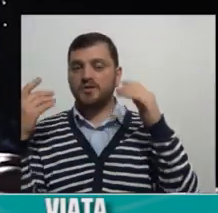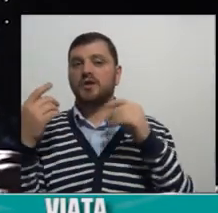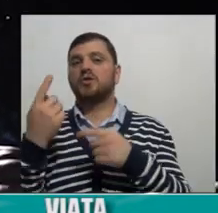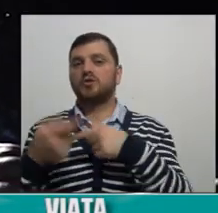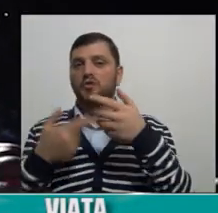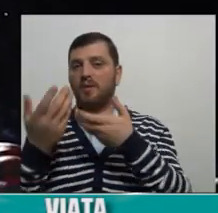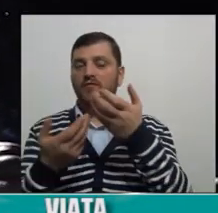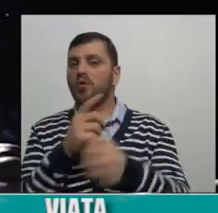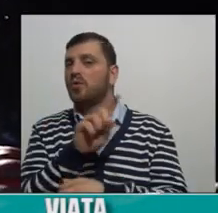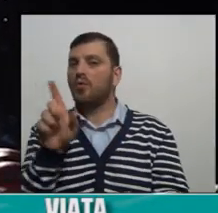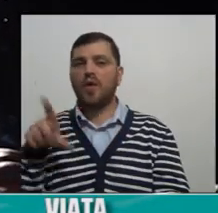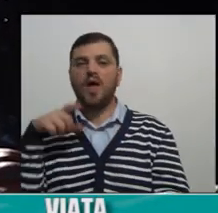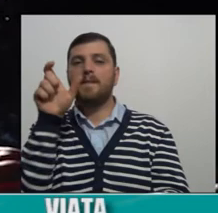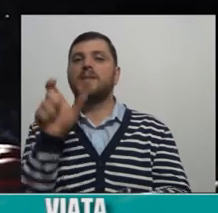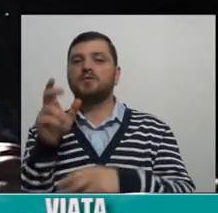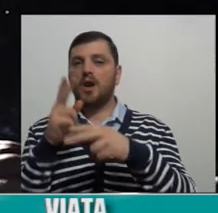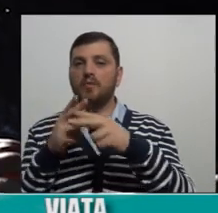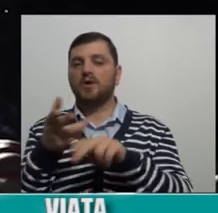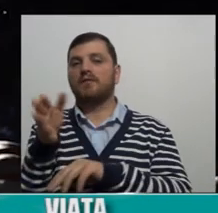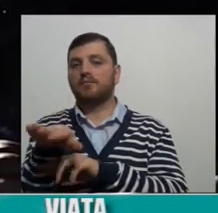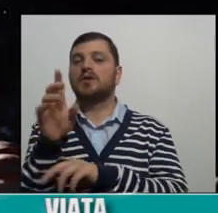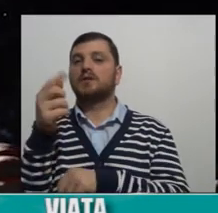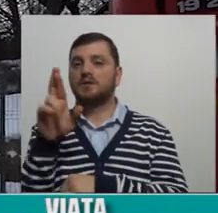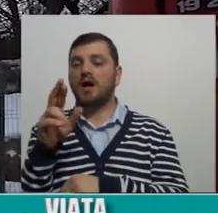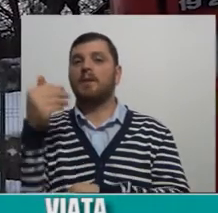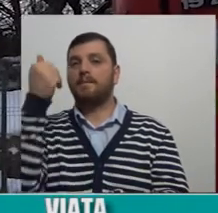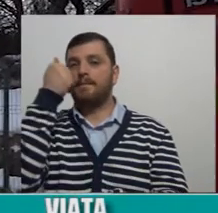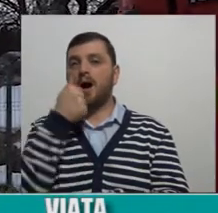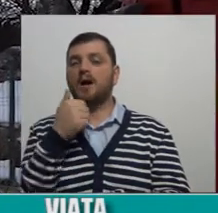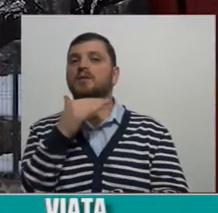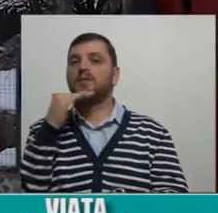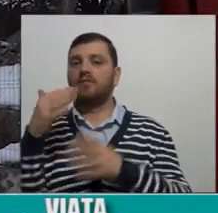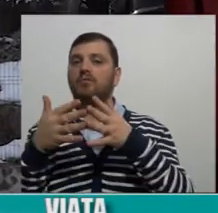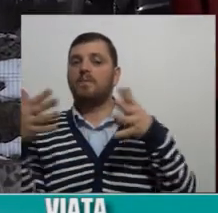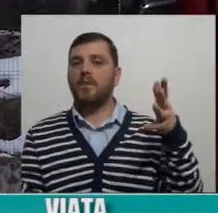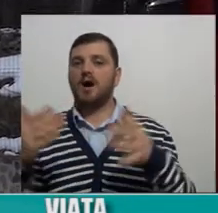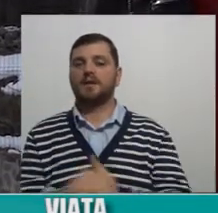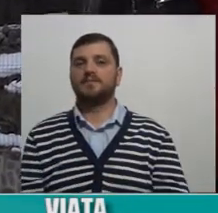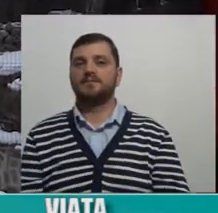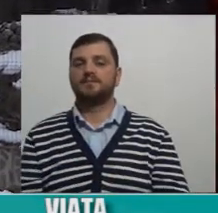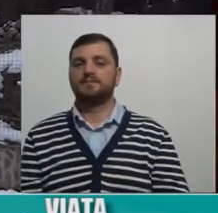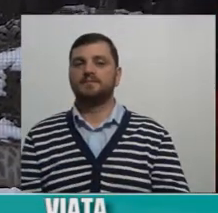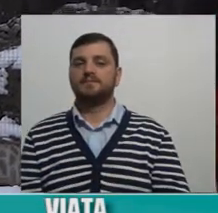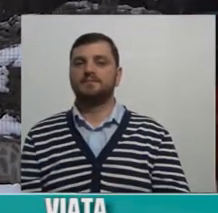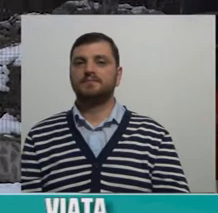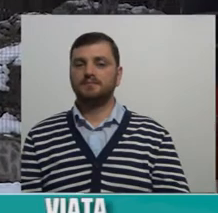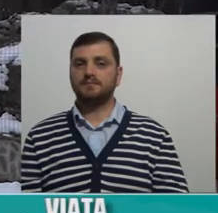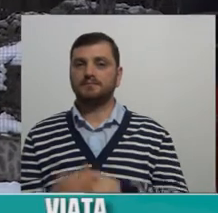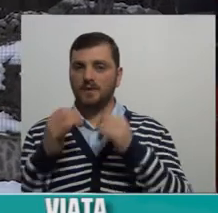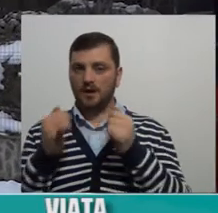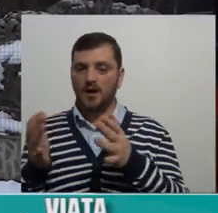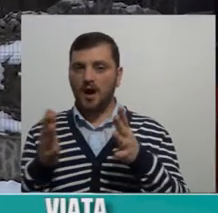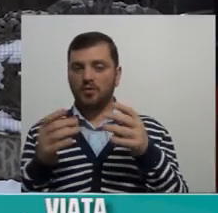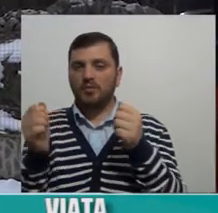fericire, în urma incendiilor nu au existat victime omenești. În schimb, pagubele au fost unele însemnate.